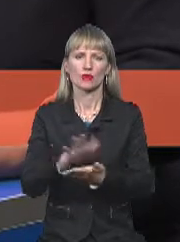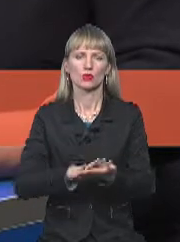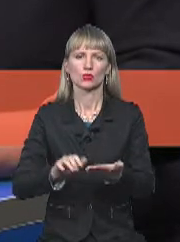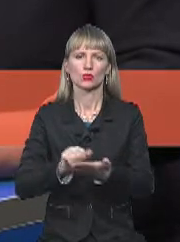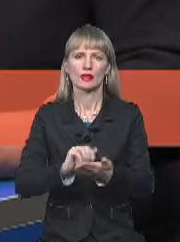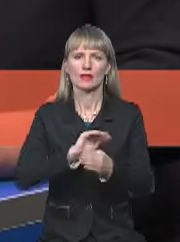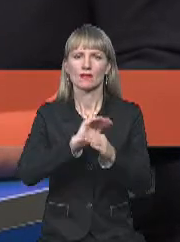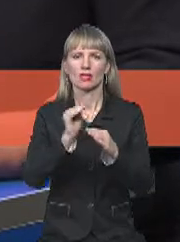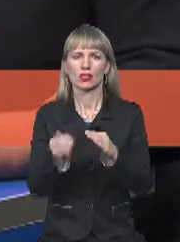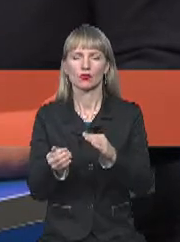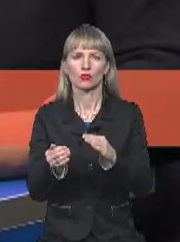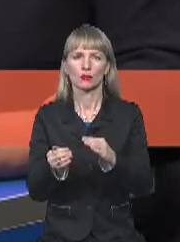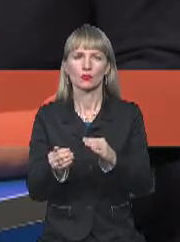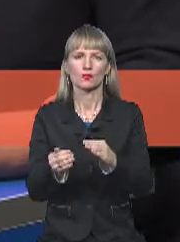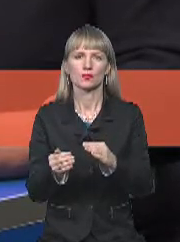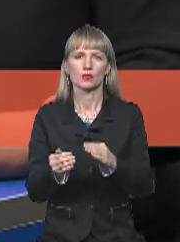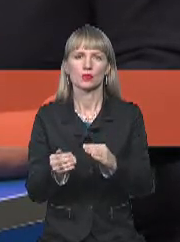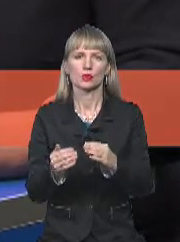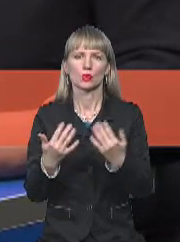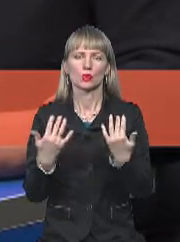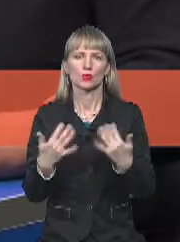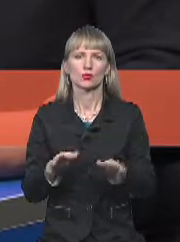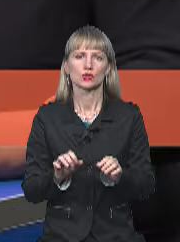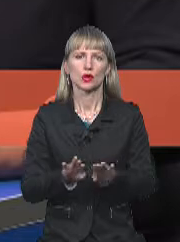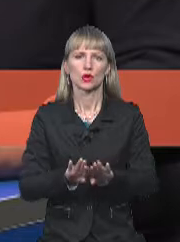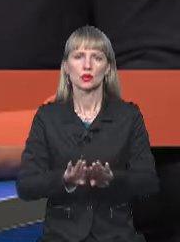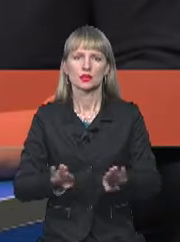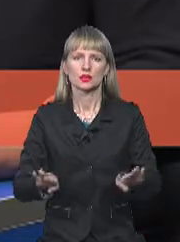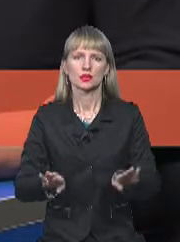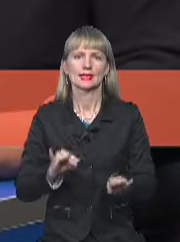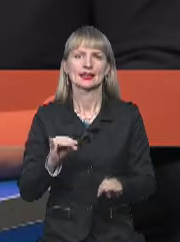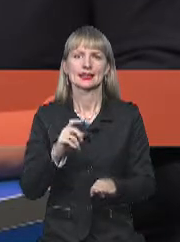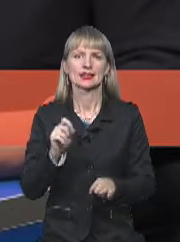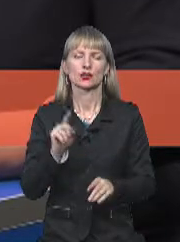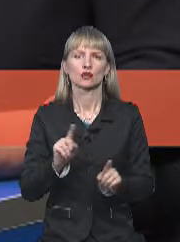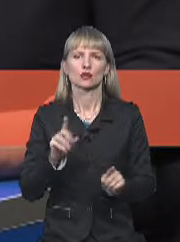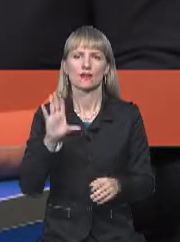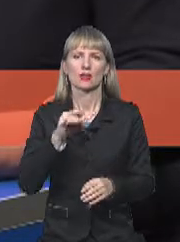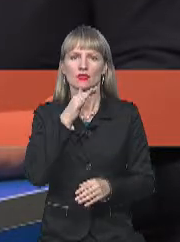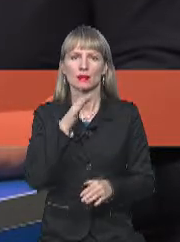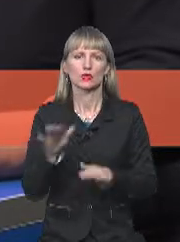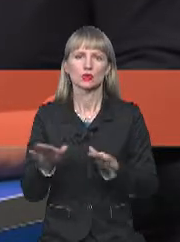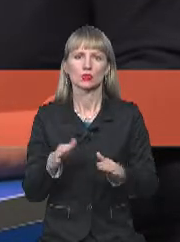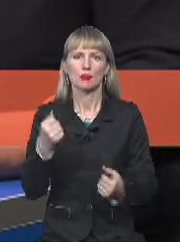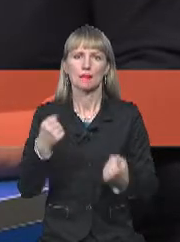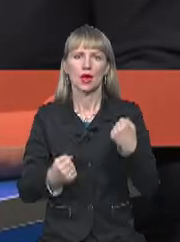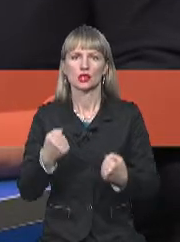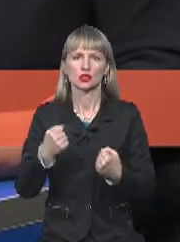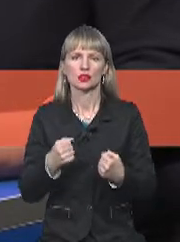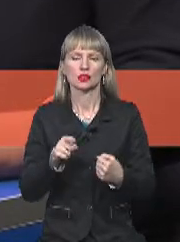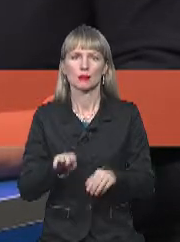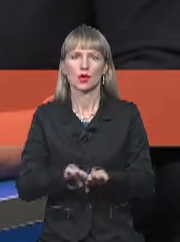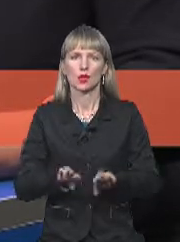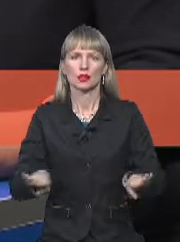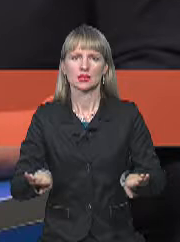руйнувати верхівку. Тобто роз'їхалися, да, і роз'їхалися із-за того, що все время струс, все время їздять автівки, там